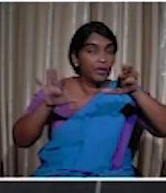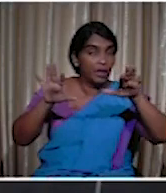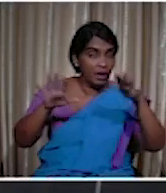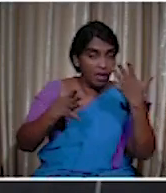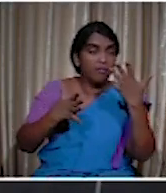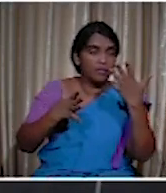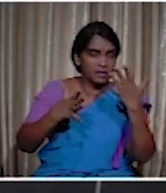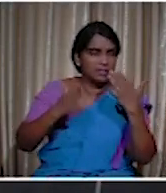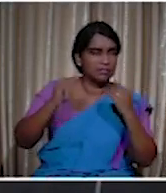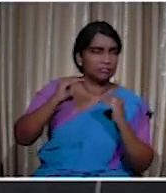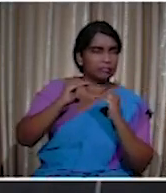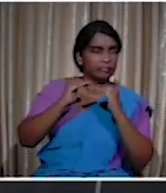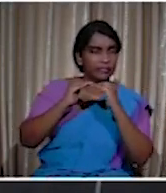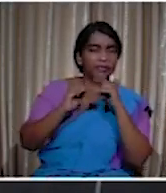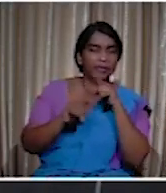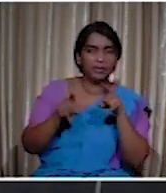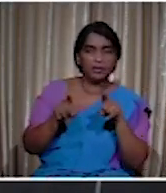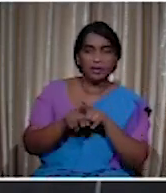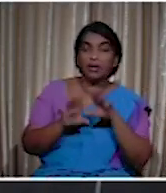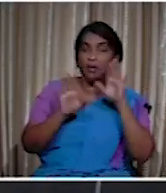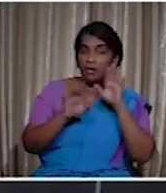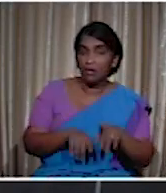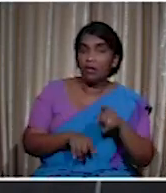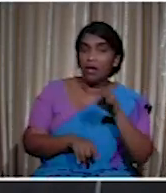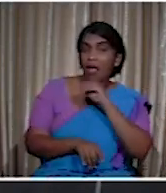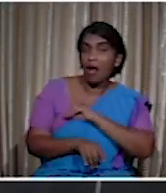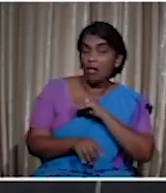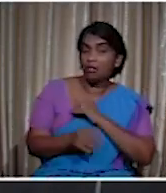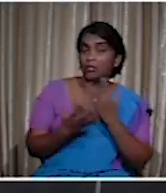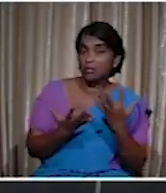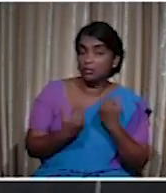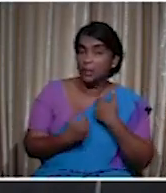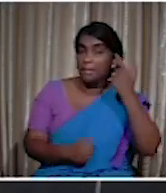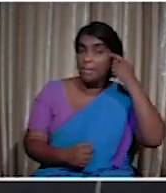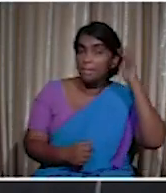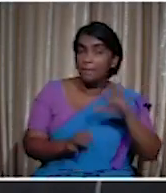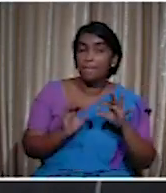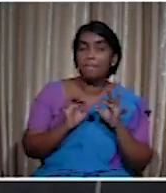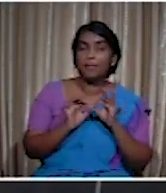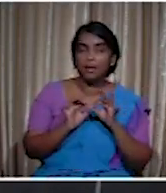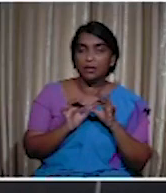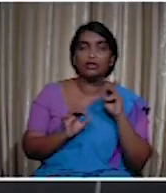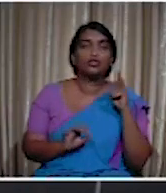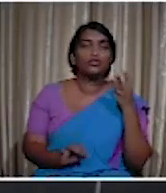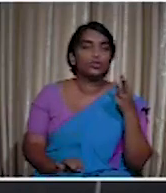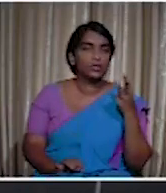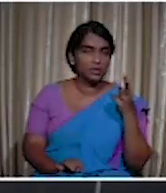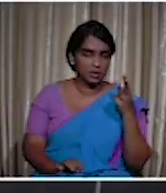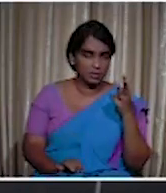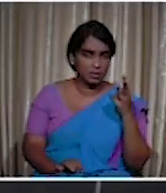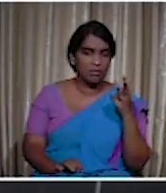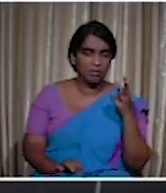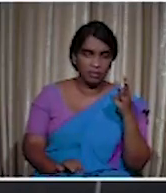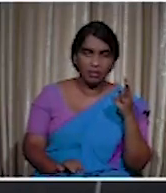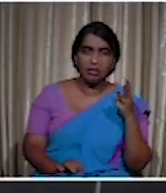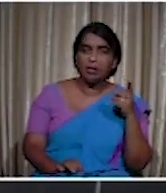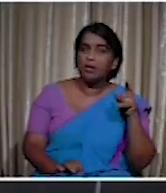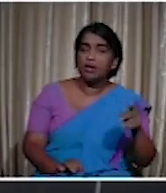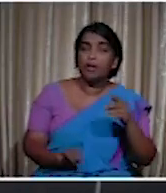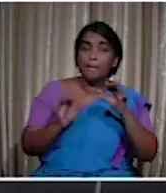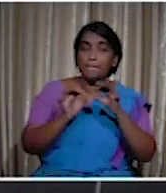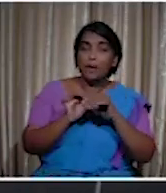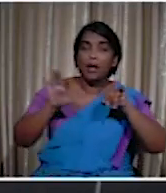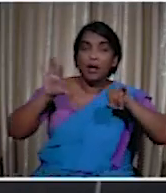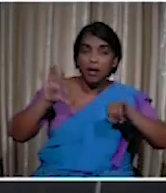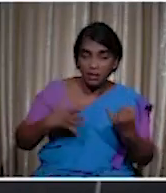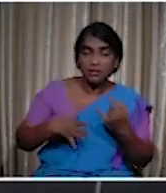900කට කිට්ටු වෙන ප්‍රමාණයක්. හැබැයි ඔවුන් ආදායම හැටියට බලාපොරොත්තු වෙන්නේ රුපියල් බිලියන 300ක විතර ප්‍රමාණයක්. එතකොට රුපියල්